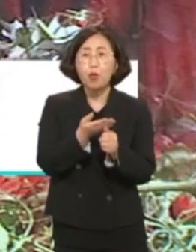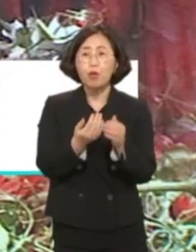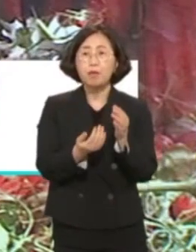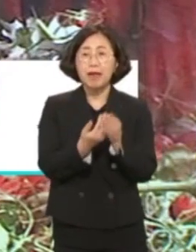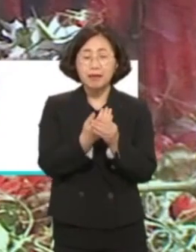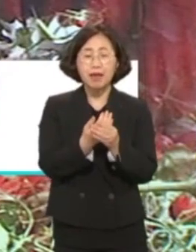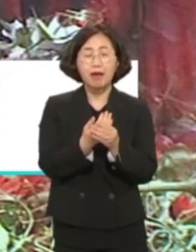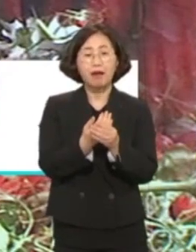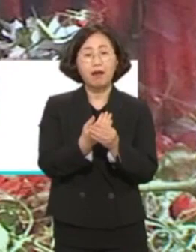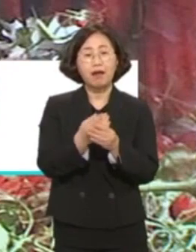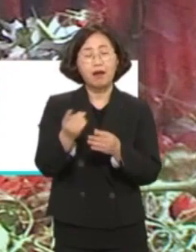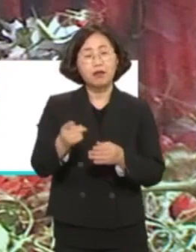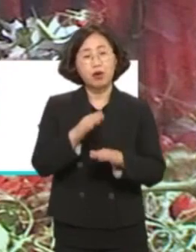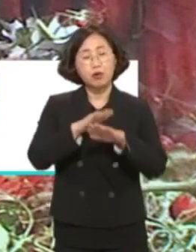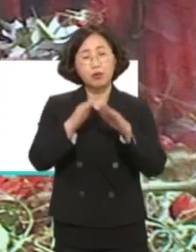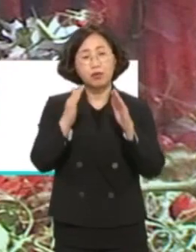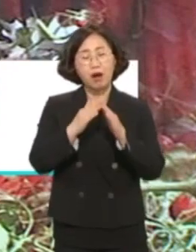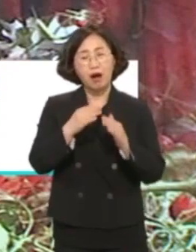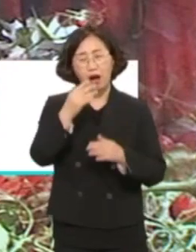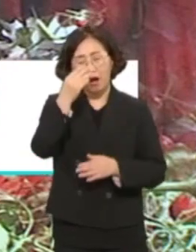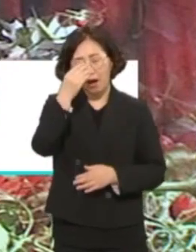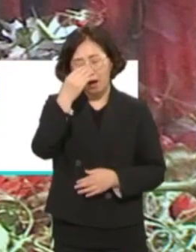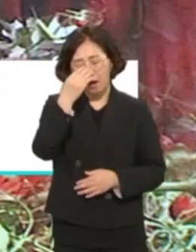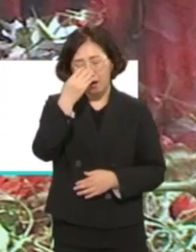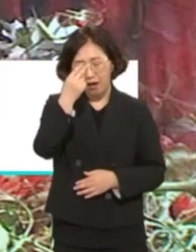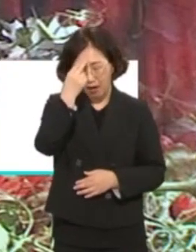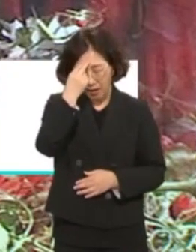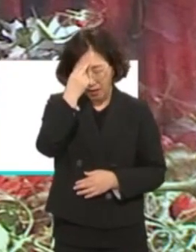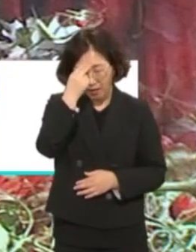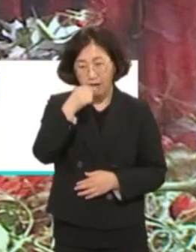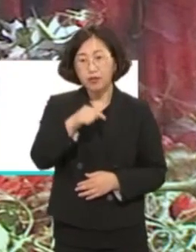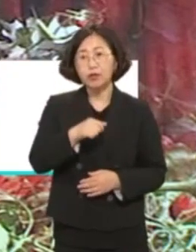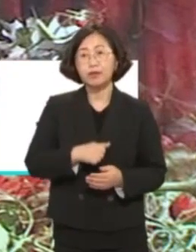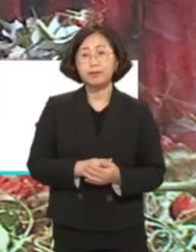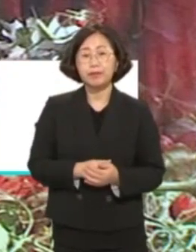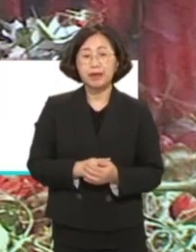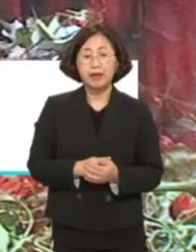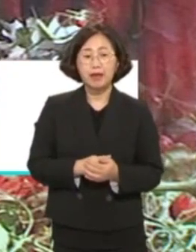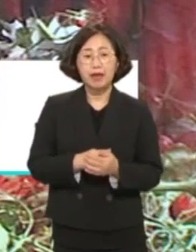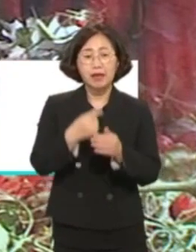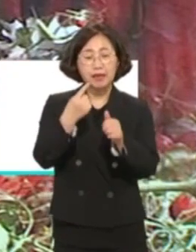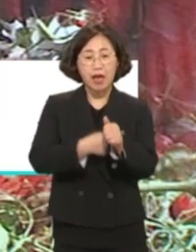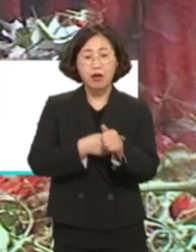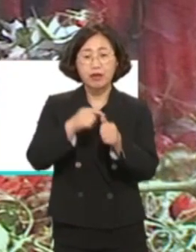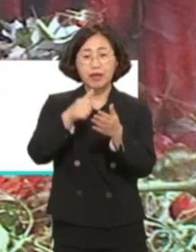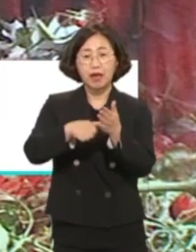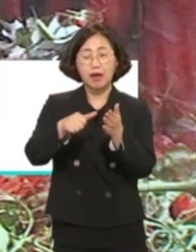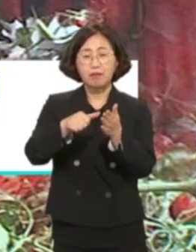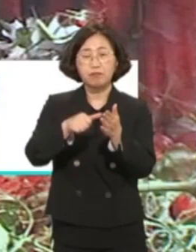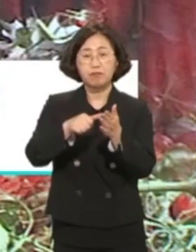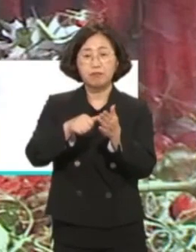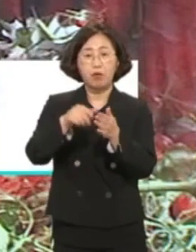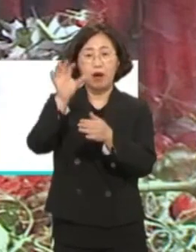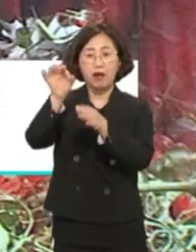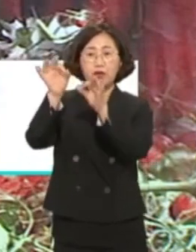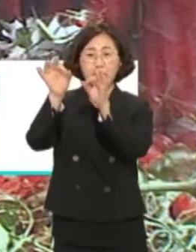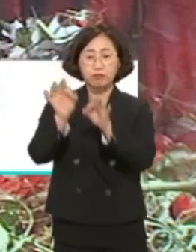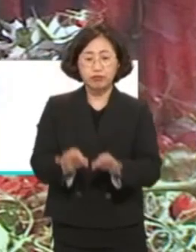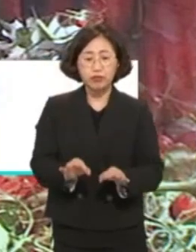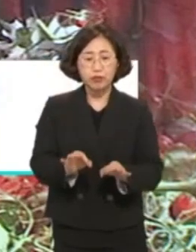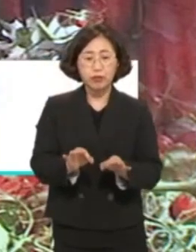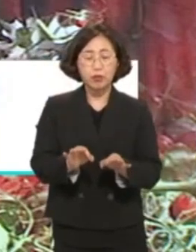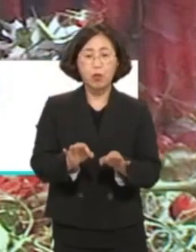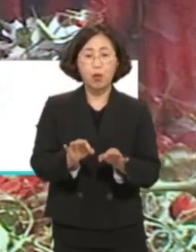한숨이 깊어지고 있습니다. 소비 급감이 가격 폭락 사태로 이어지는 가운데 충남 도내 곳곳에서는 수확을